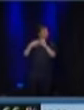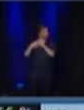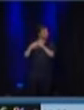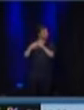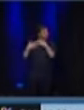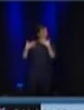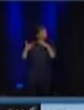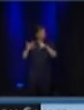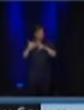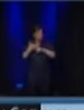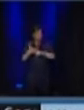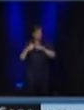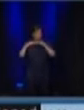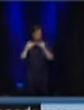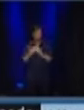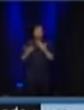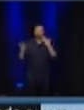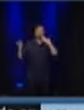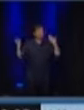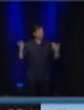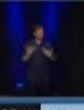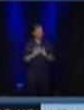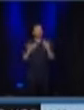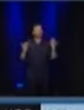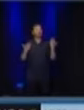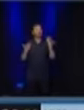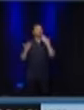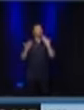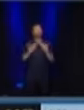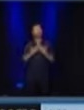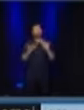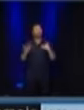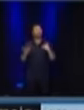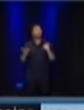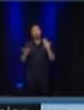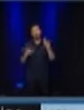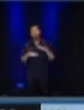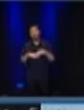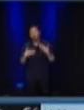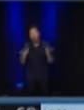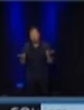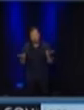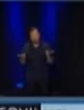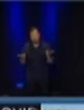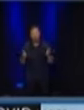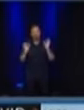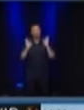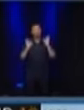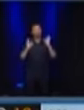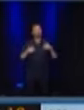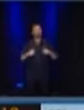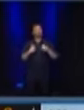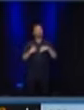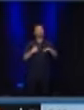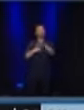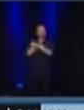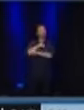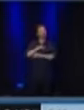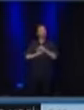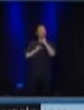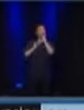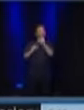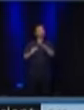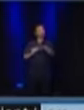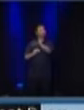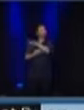syndicats, c'est réglé. Pour moi, là, c'est une grande nouvelle pour la qualité de vie des travailleuses du réseau de la santé. Parce que